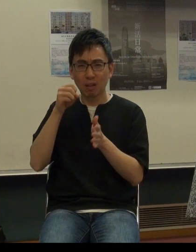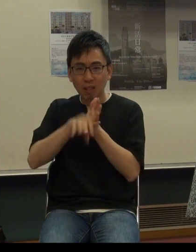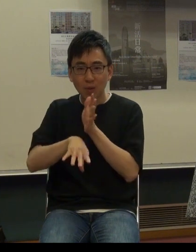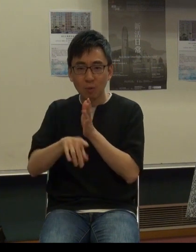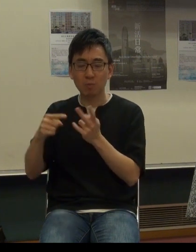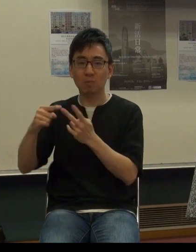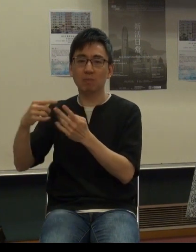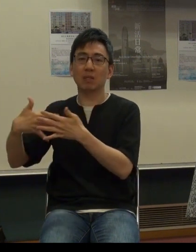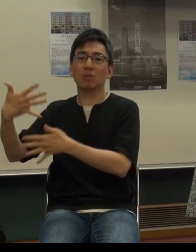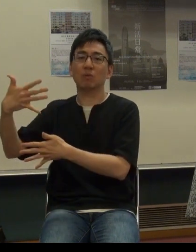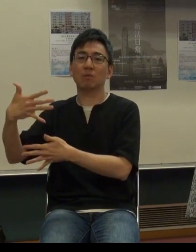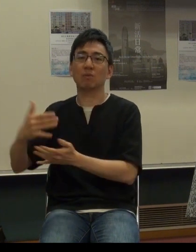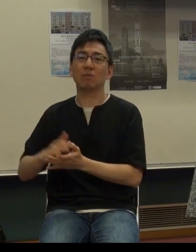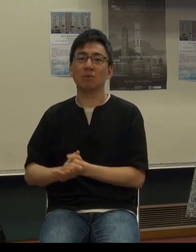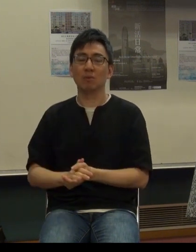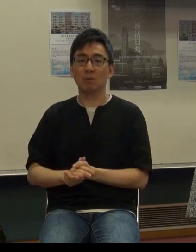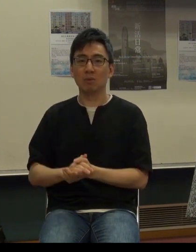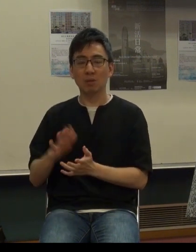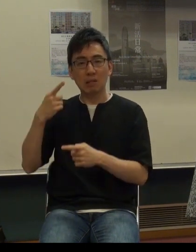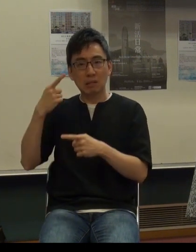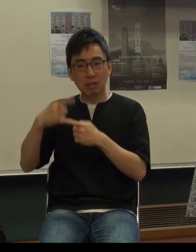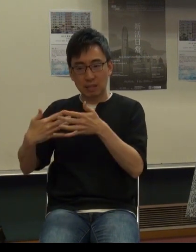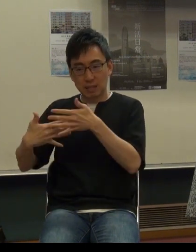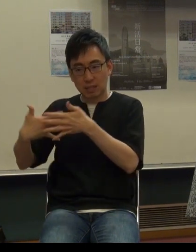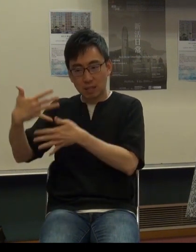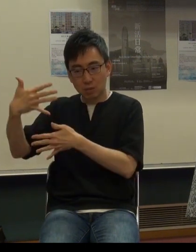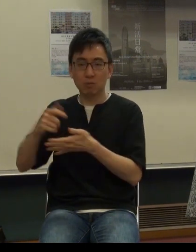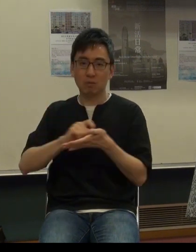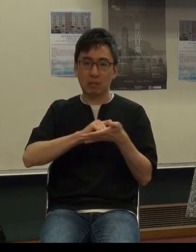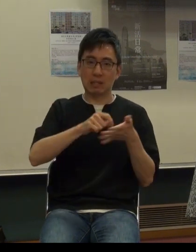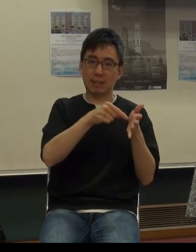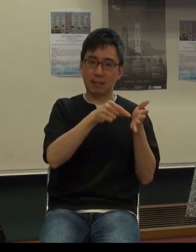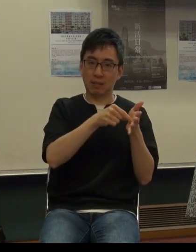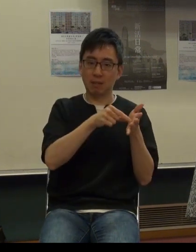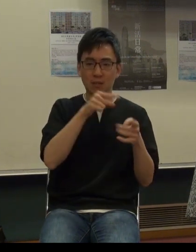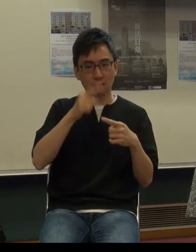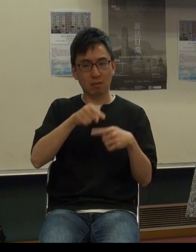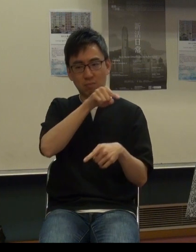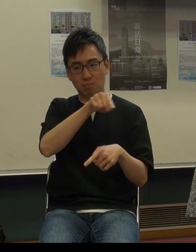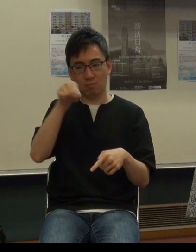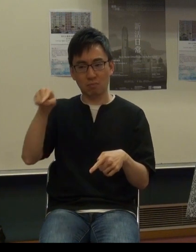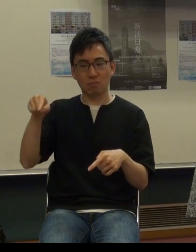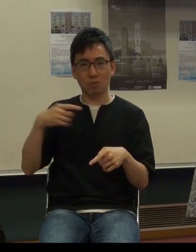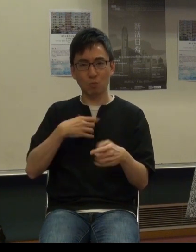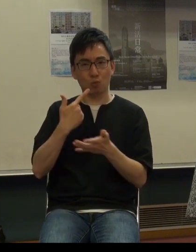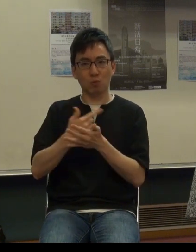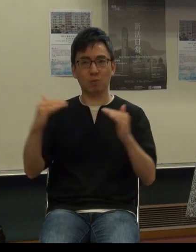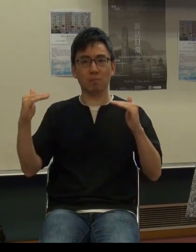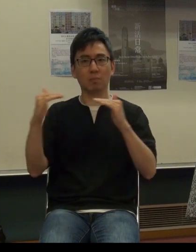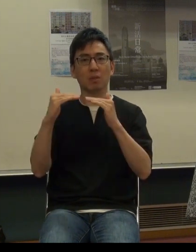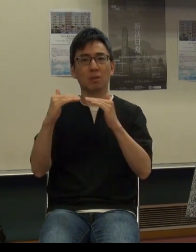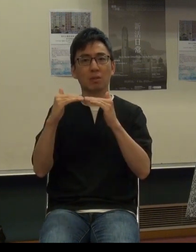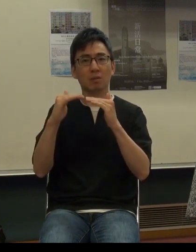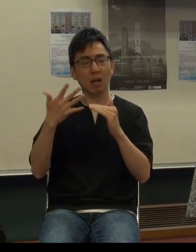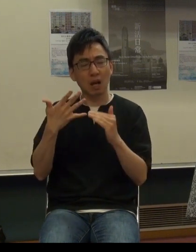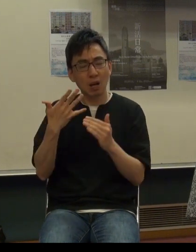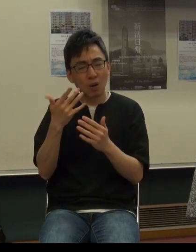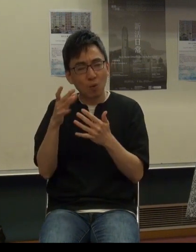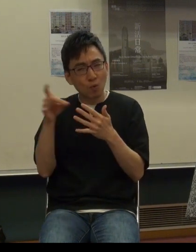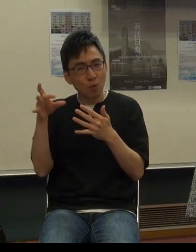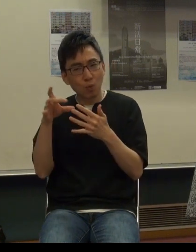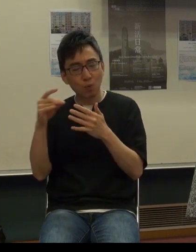築。但係其實建築同呢個文字嚟講咧，應該係重要性一樣，甚至某個程度來